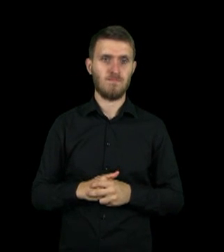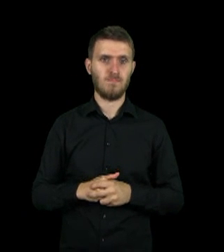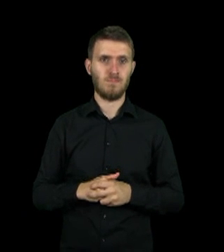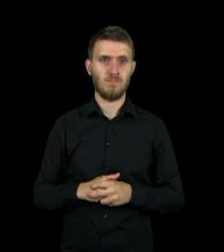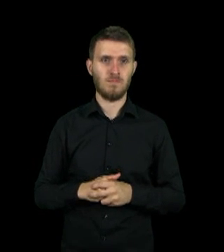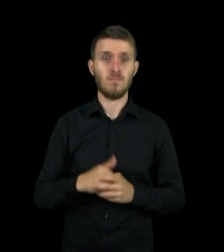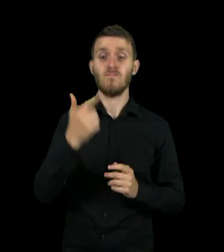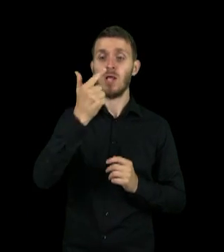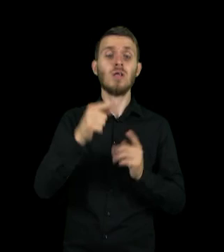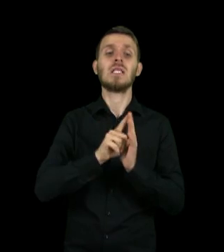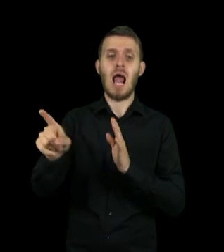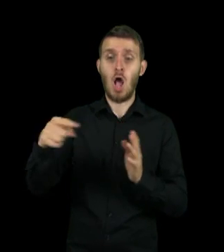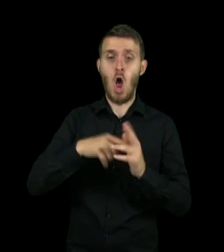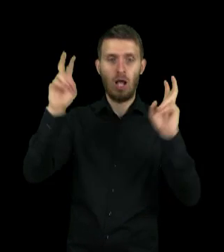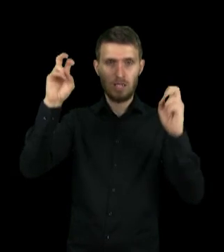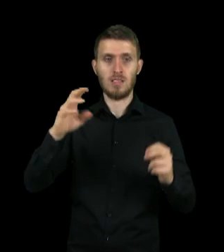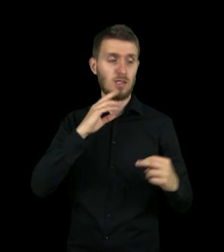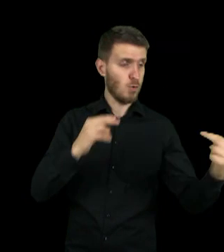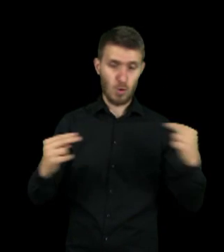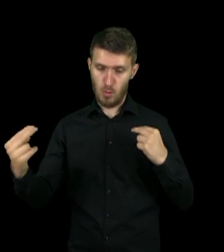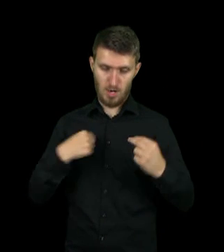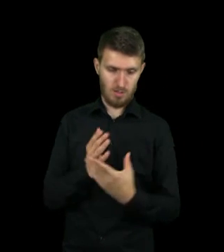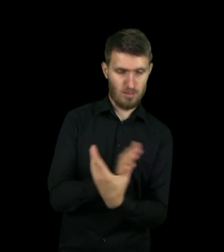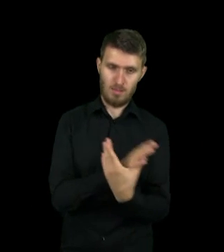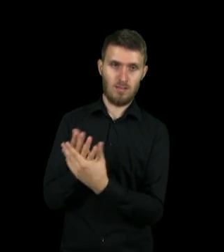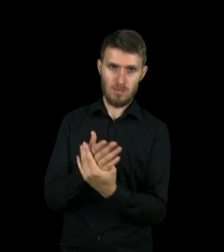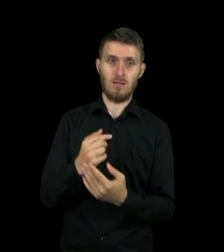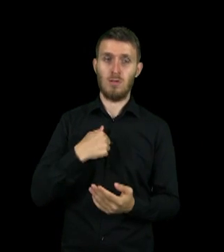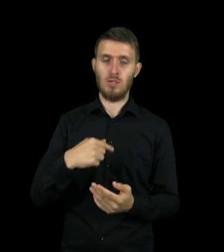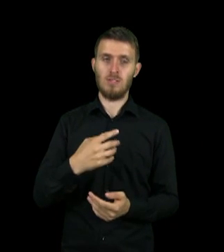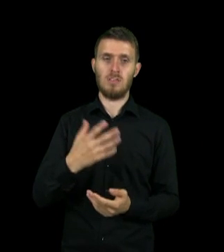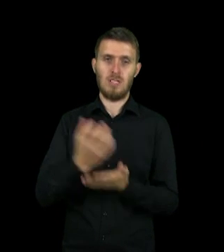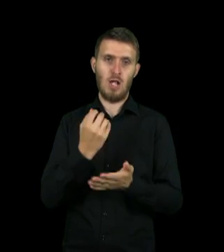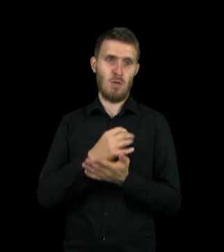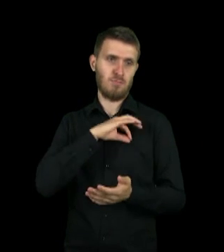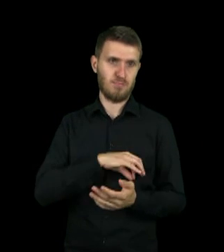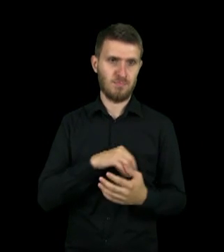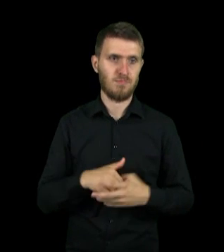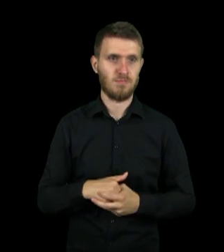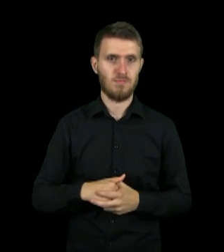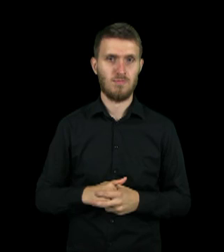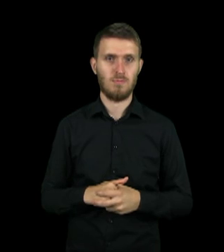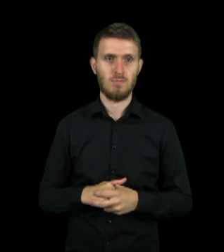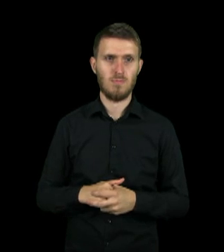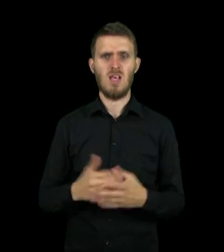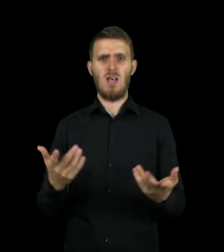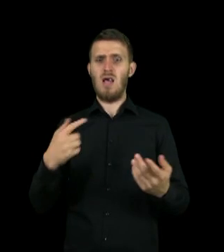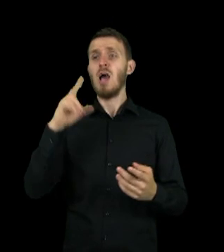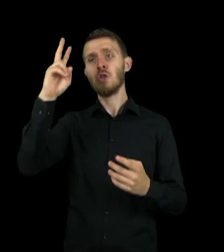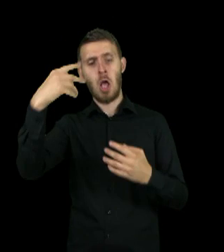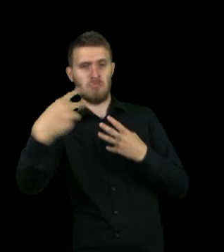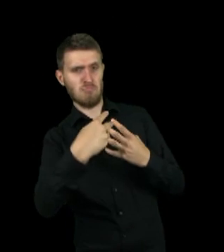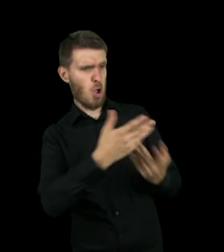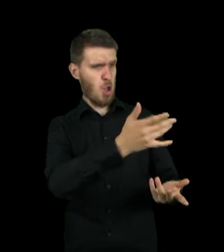dyskontowa stopa dyskontowa dla agenta rozliczeniowego powiecie temu to dobrze dostaje